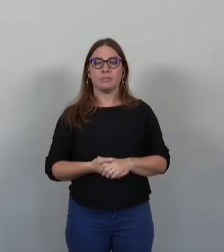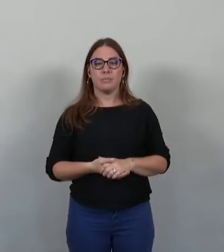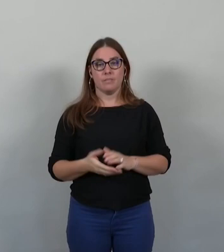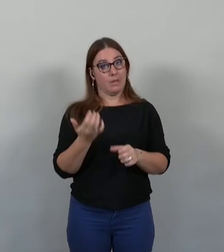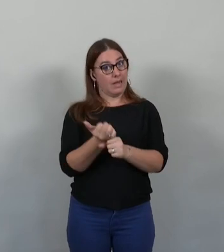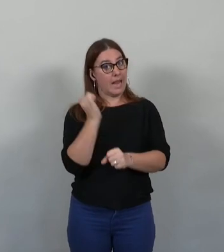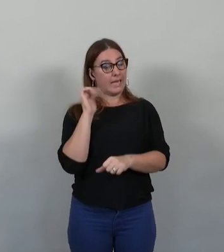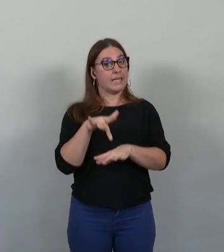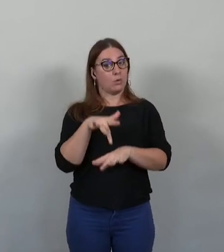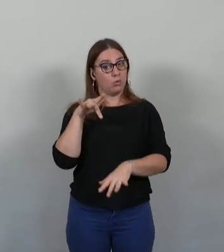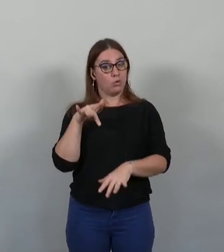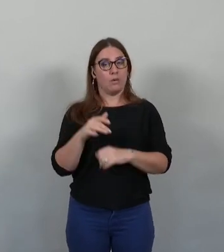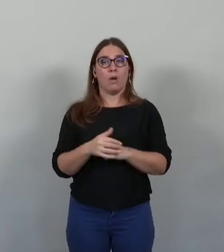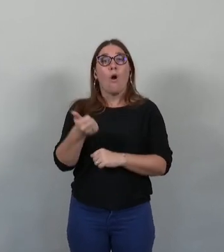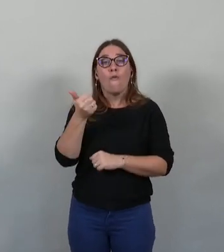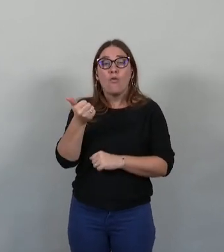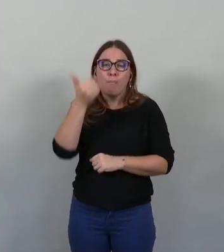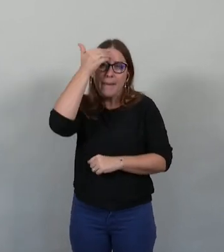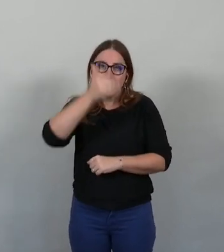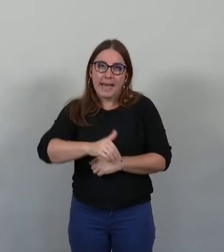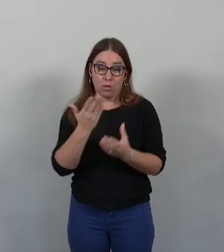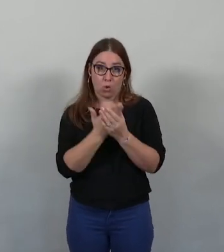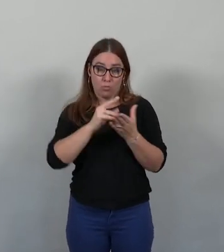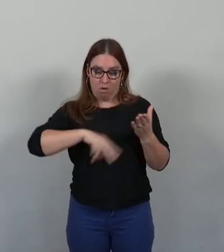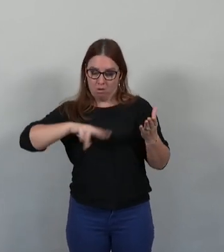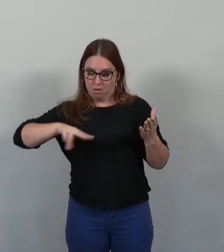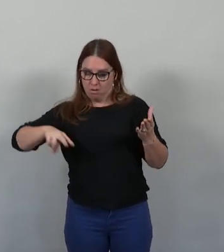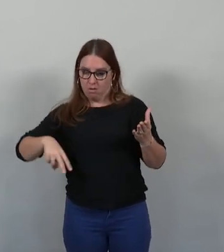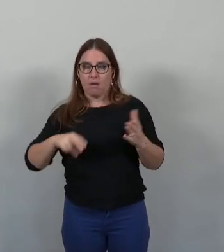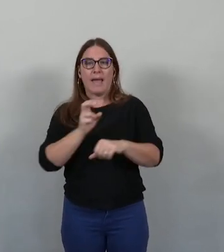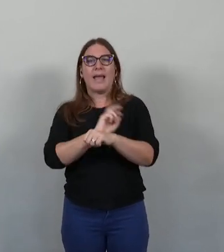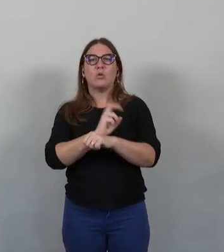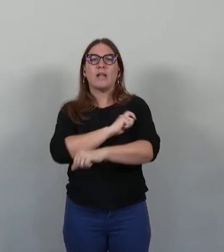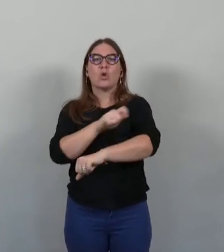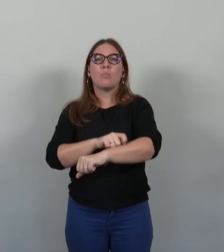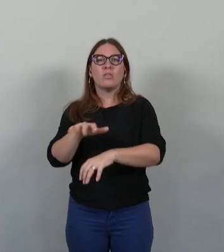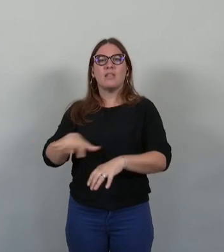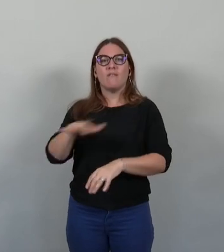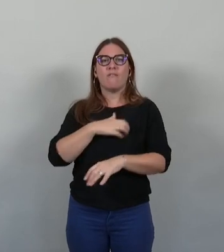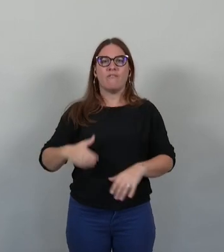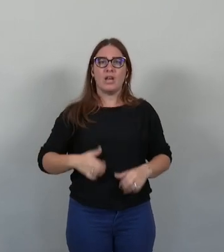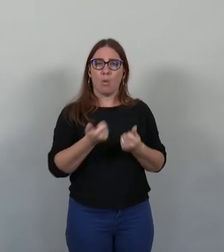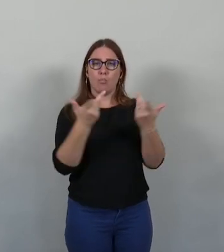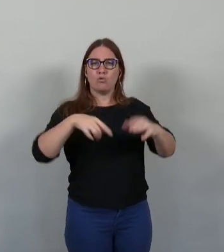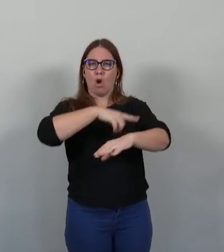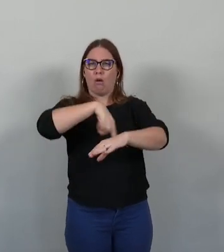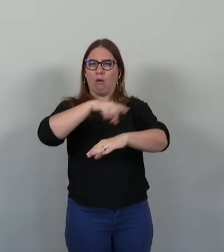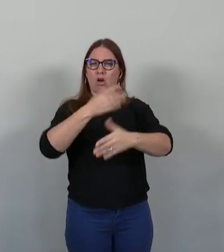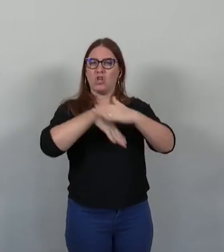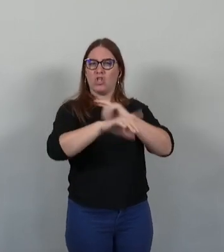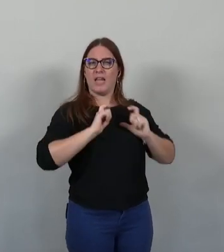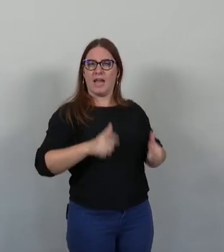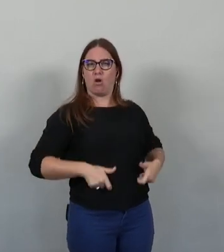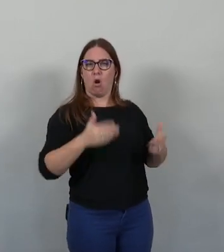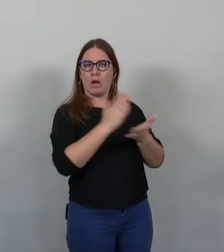l'année dernière vous reconnaissez vous-même dans votre document que les éducateurs sportifs de la ville ont donné plusieurs heures de cours dans les